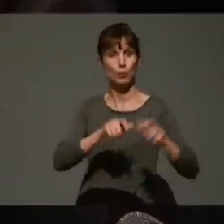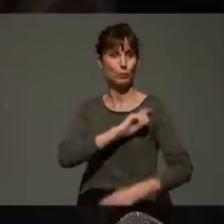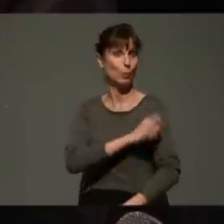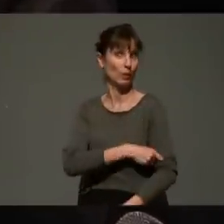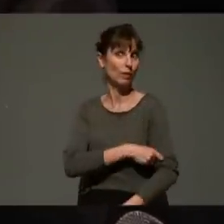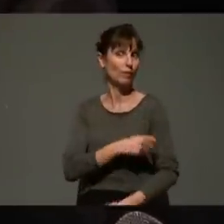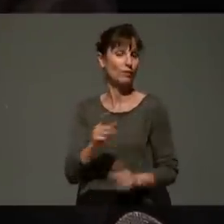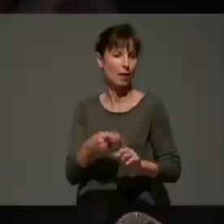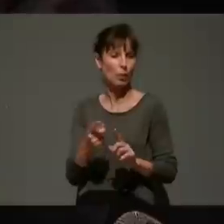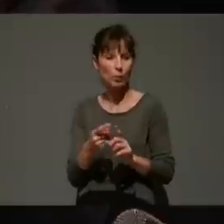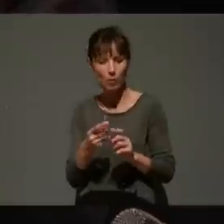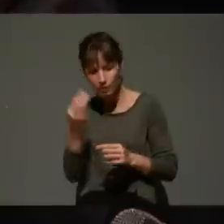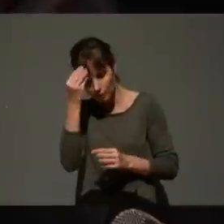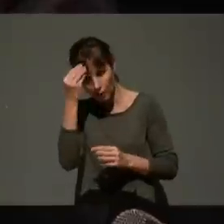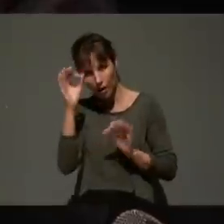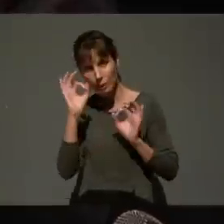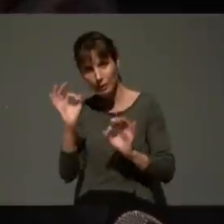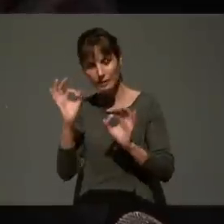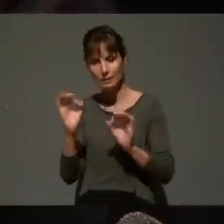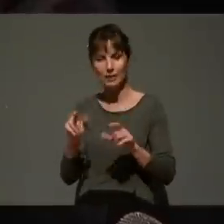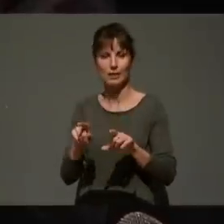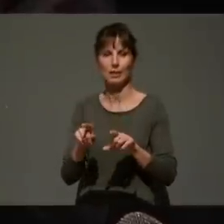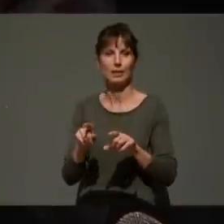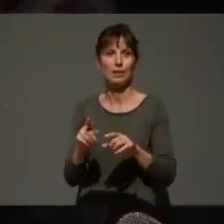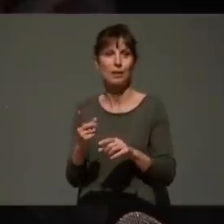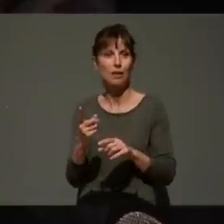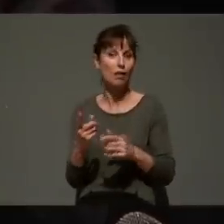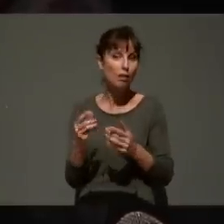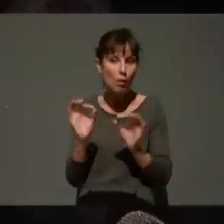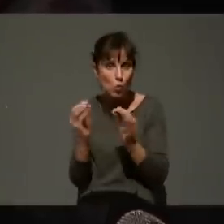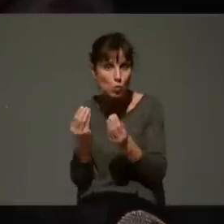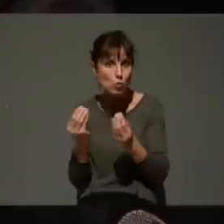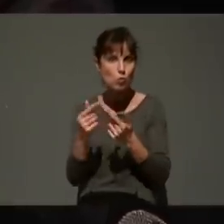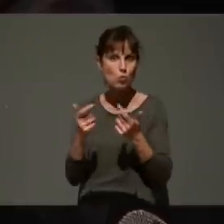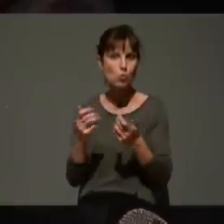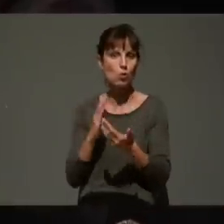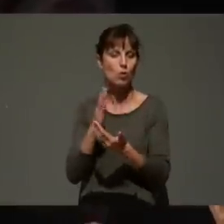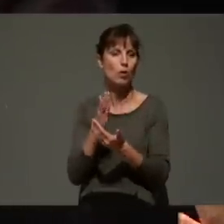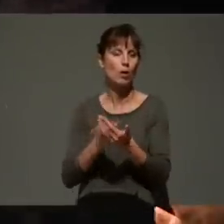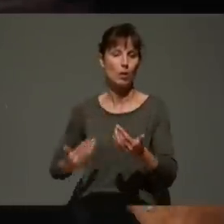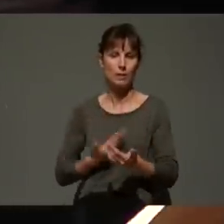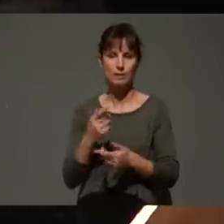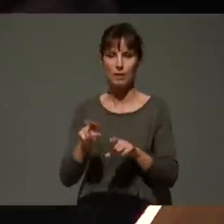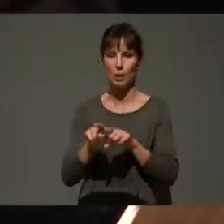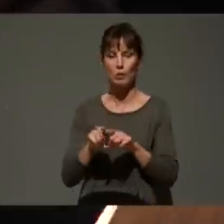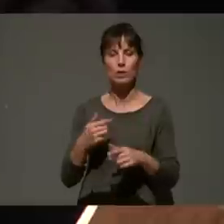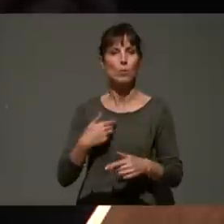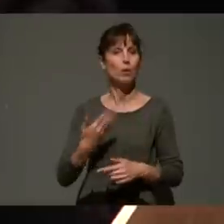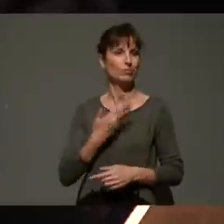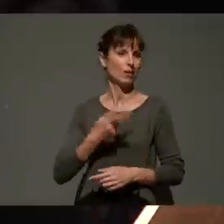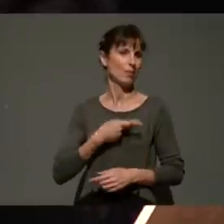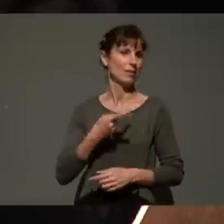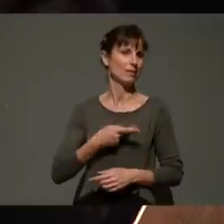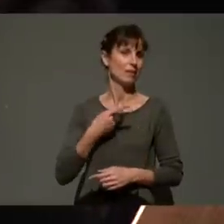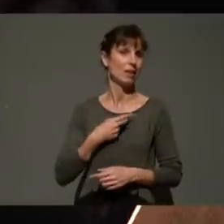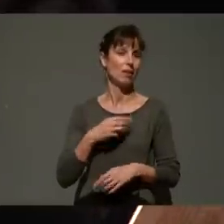pronostic. Et puis c'est un peu mon dada de médecin, même si ça ne plaît pas aux sportifs, il y a aussi le temps, et Sandra vient de l'évoquer,